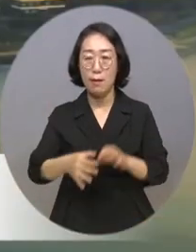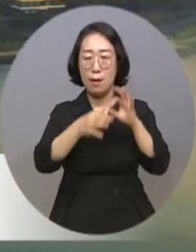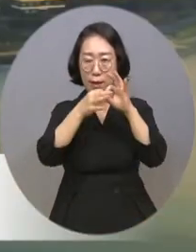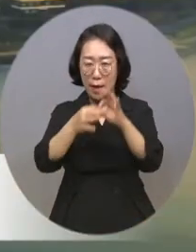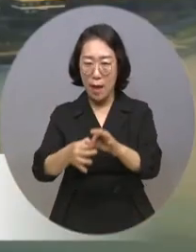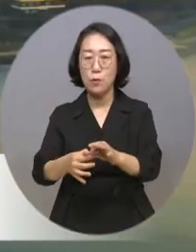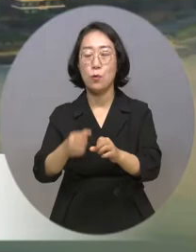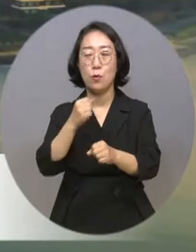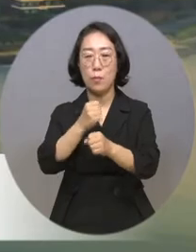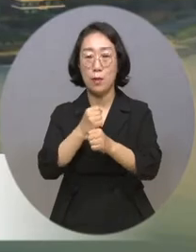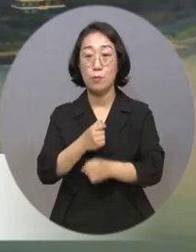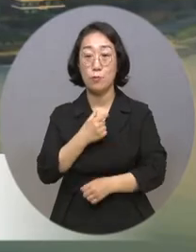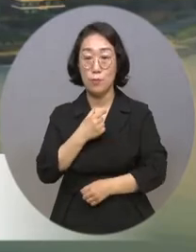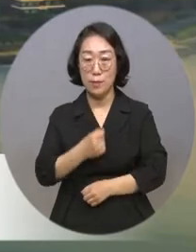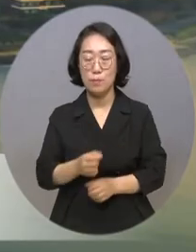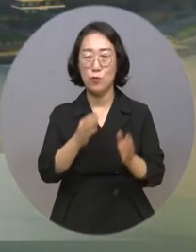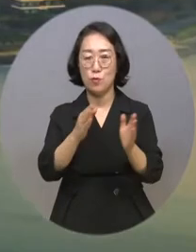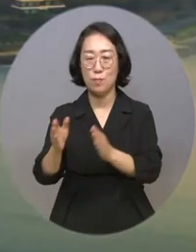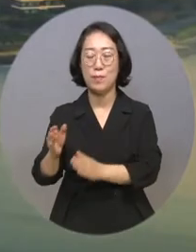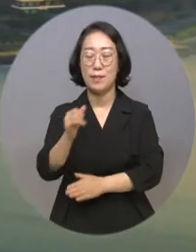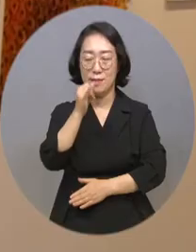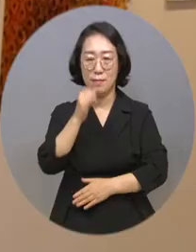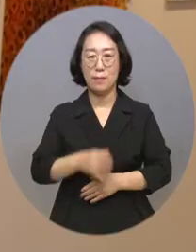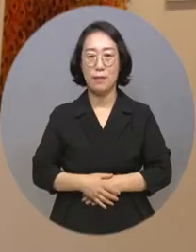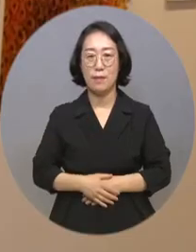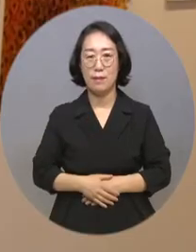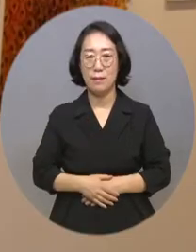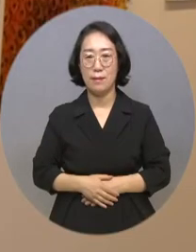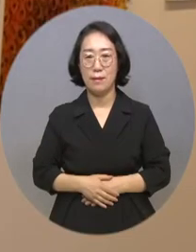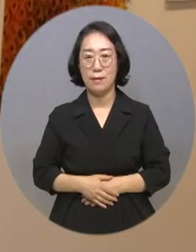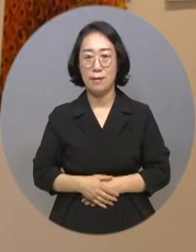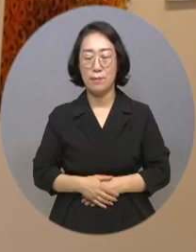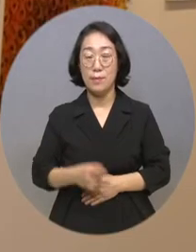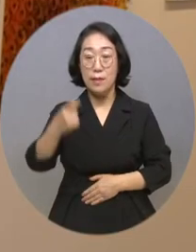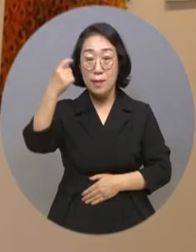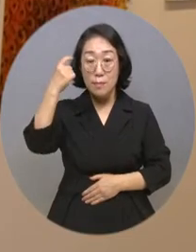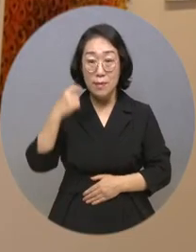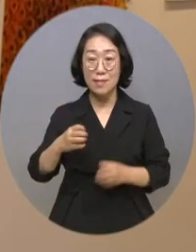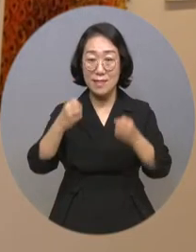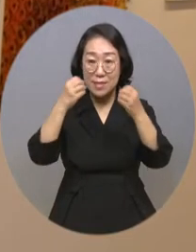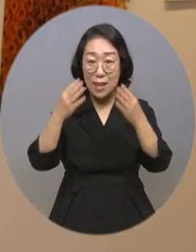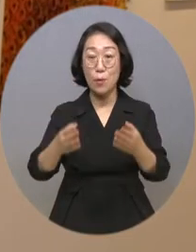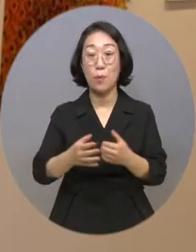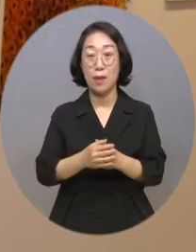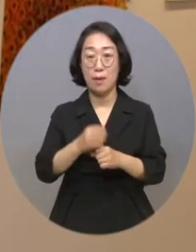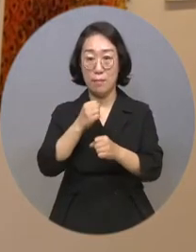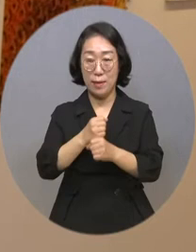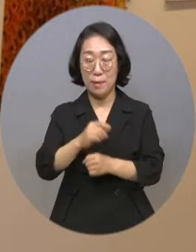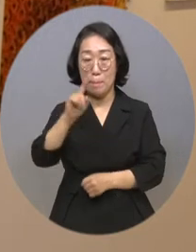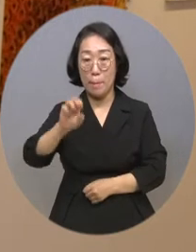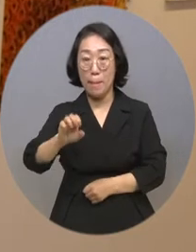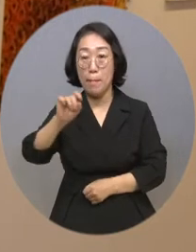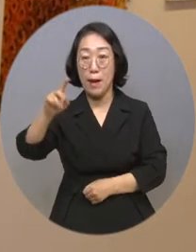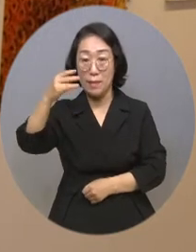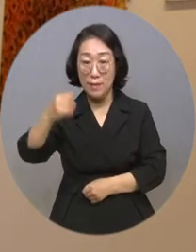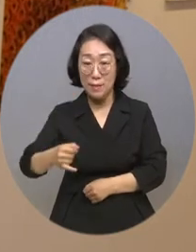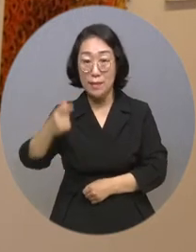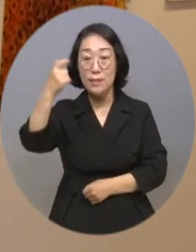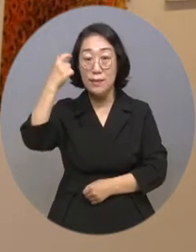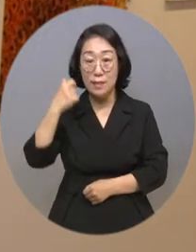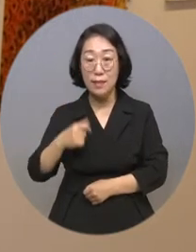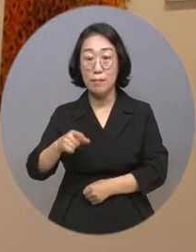만들어내고자 지금 준비하고 있습니다. 작품의 이미지를 새롭게 만들어낸 팝아트를 더한 이색적인